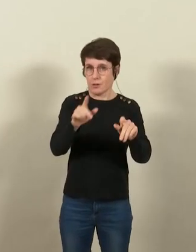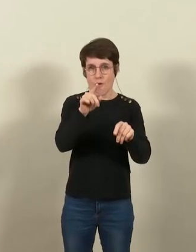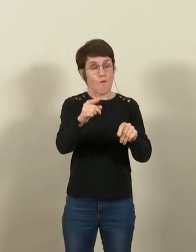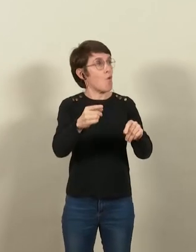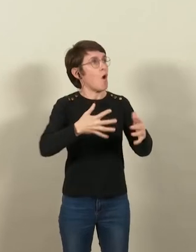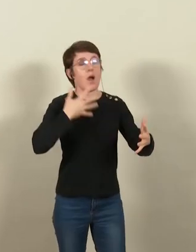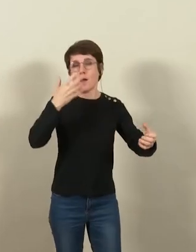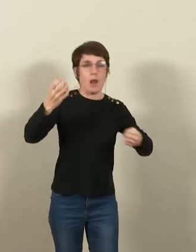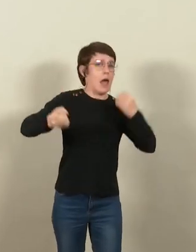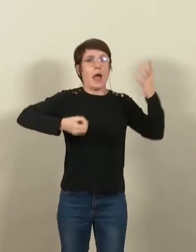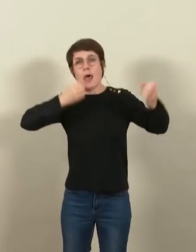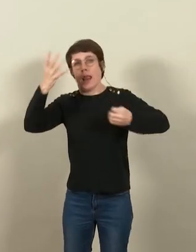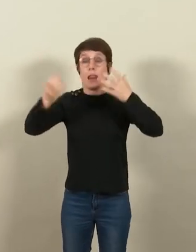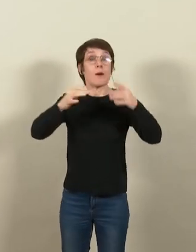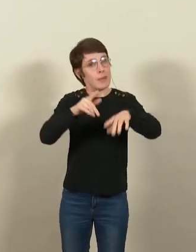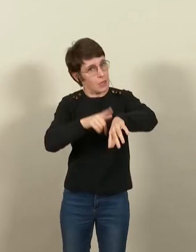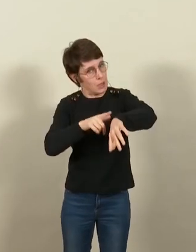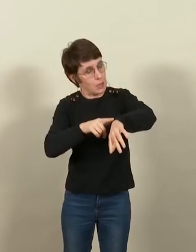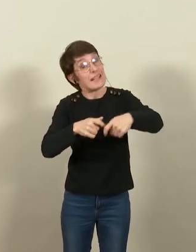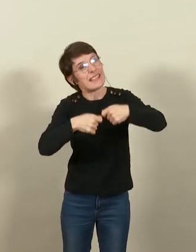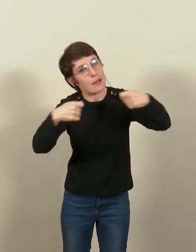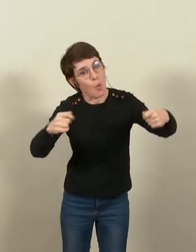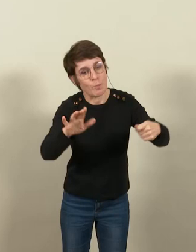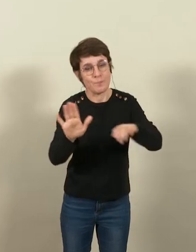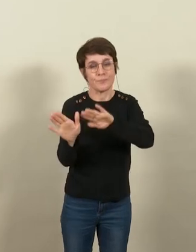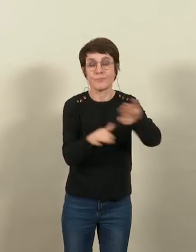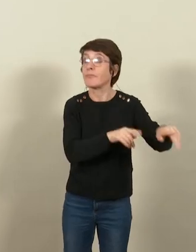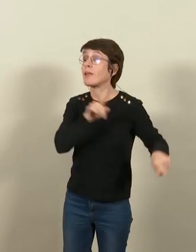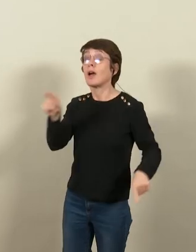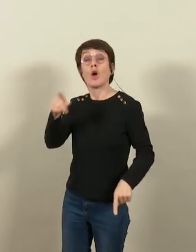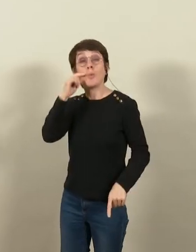avec enthousiasme mais c'était très long monsieur